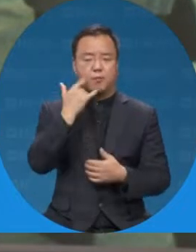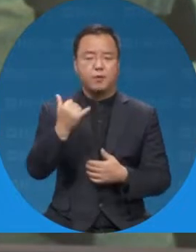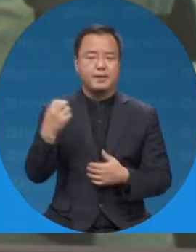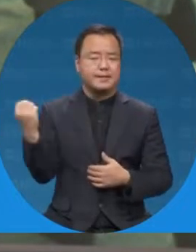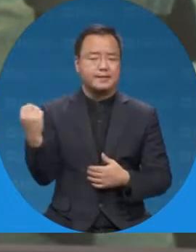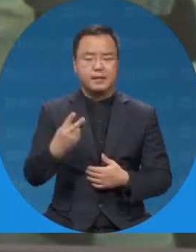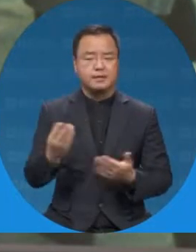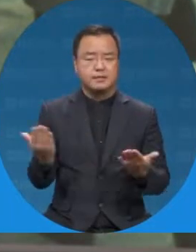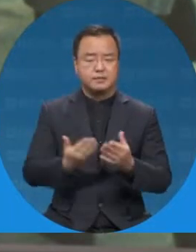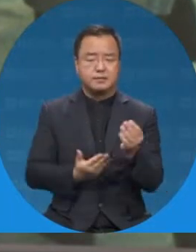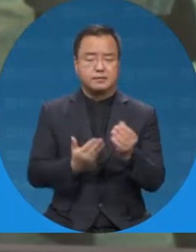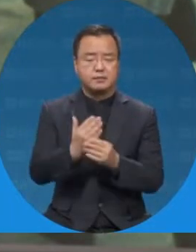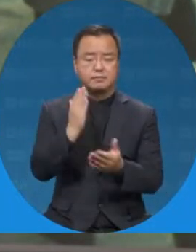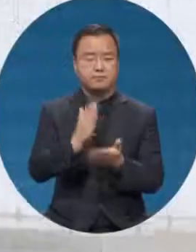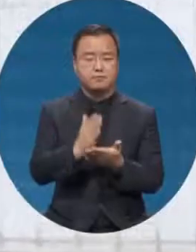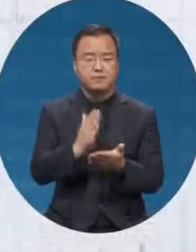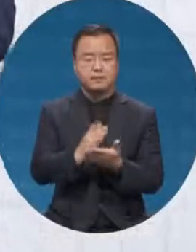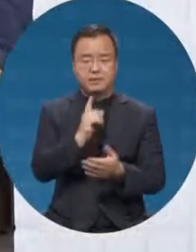박광주 기자입니다.